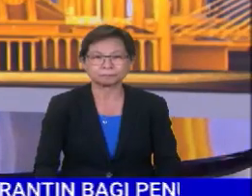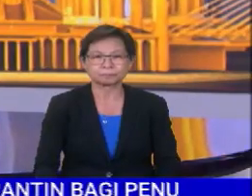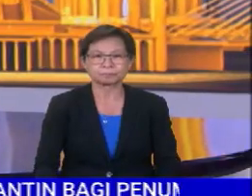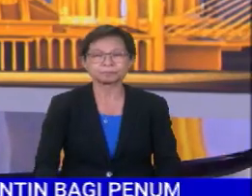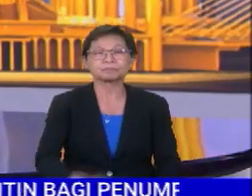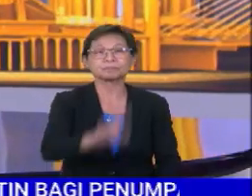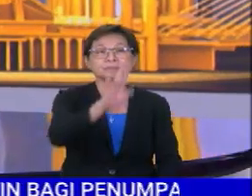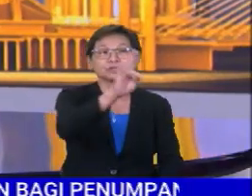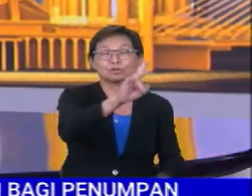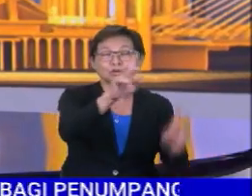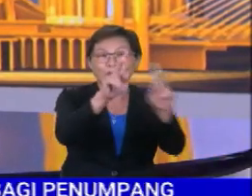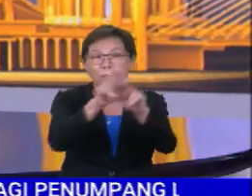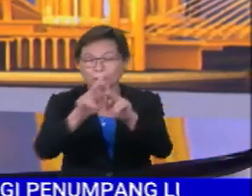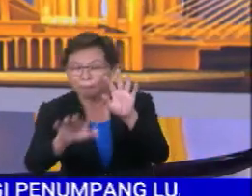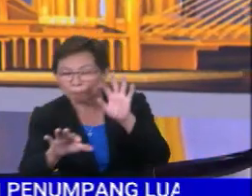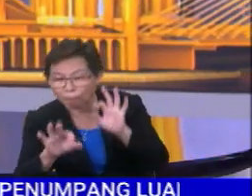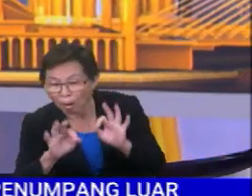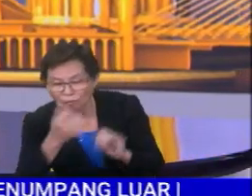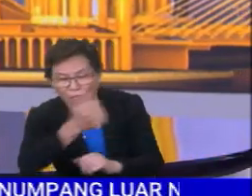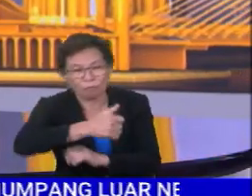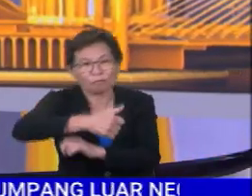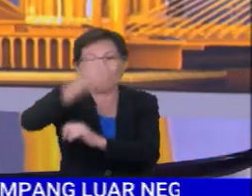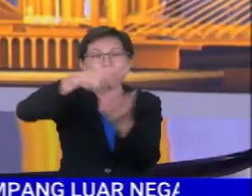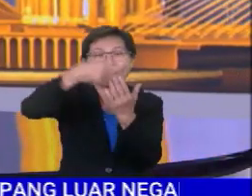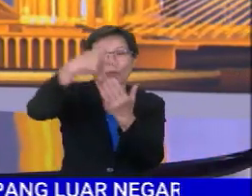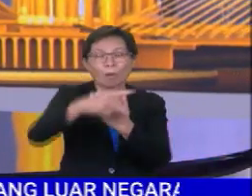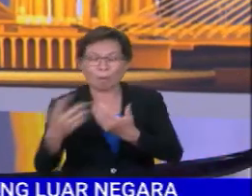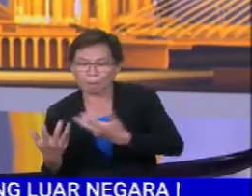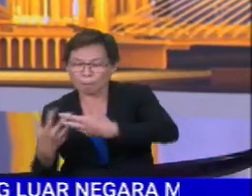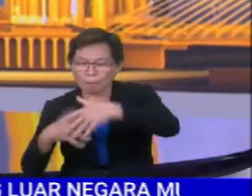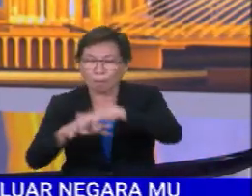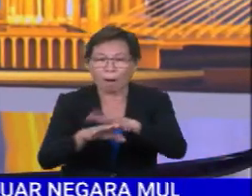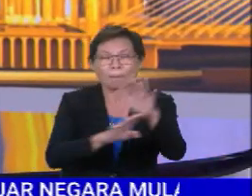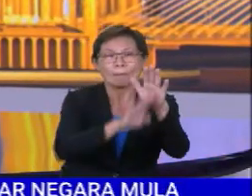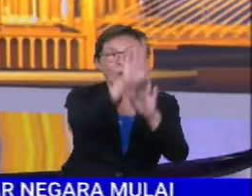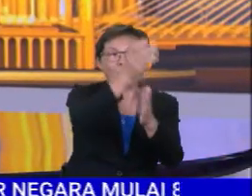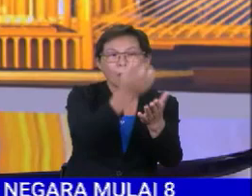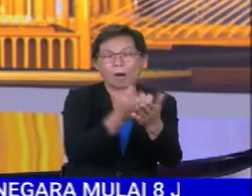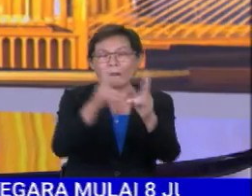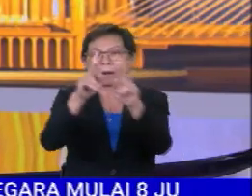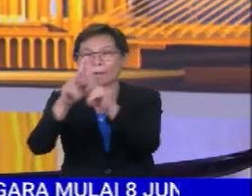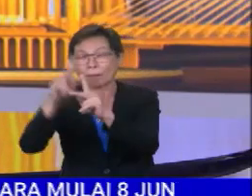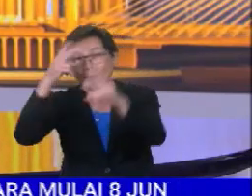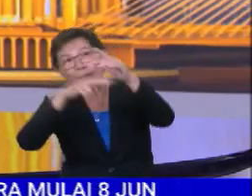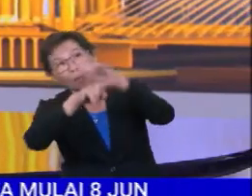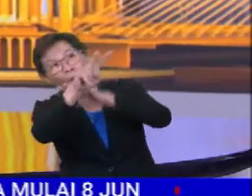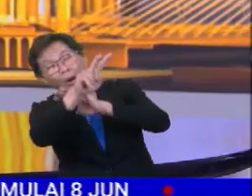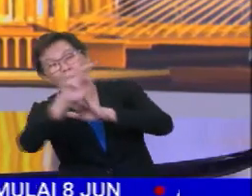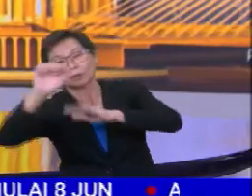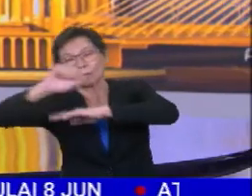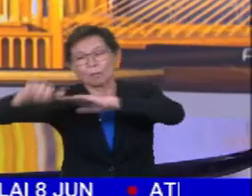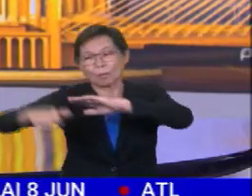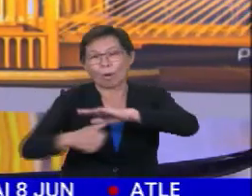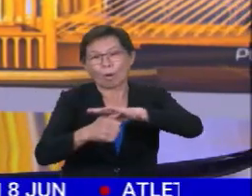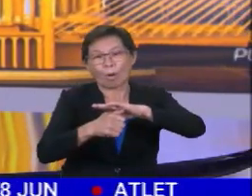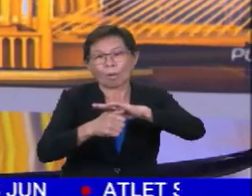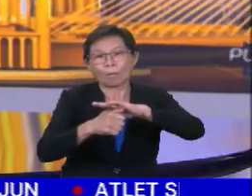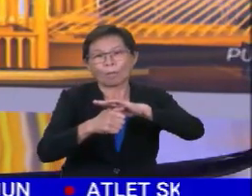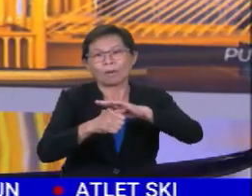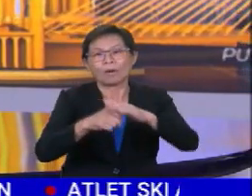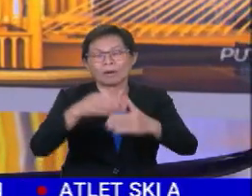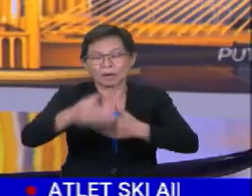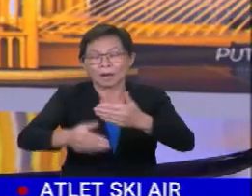i7 kampunge dipilih sebagai Perintis Project bersepadu pembangunan ekonomi Kampung prospek bahwa pihak berkuasa kemajuannya